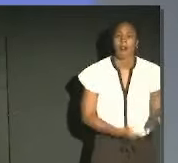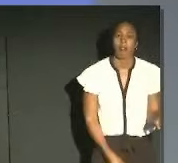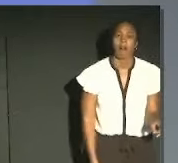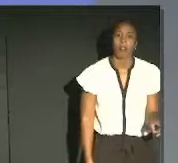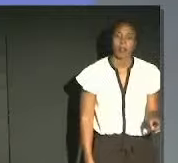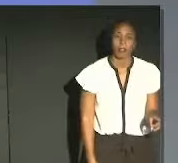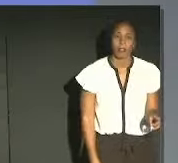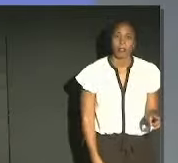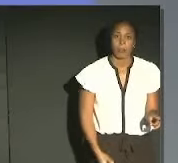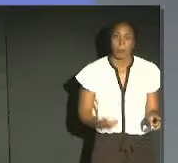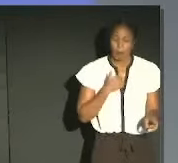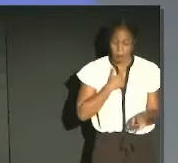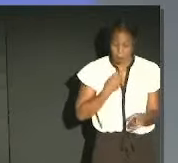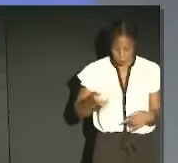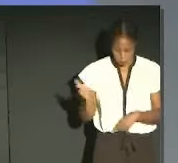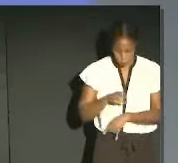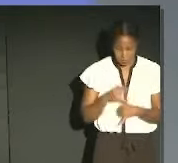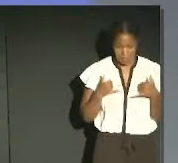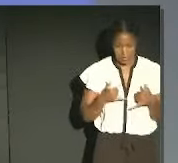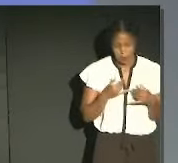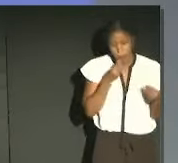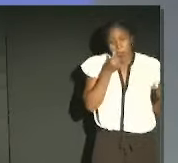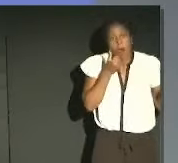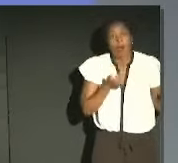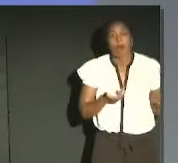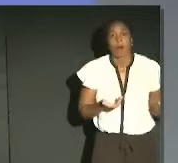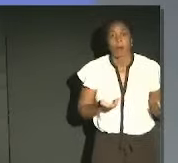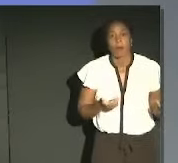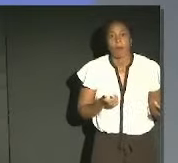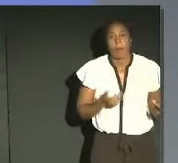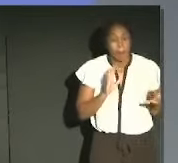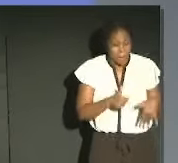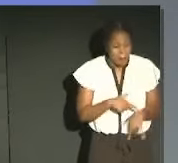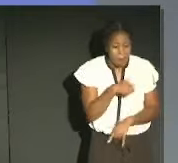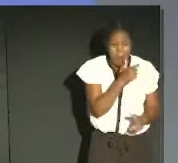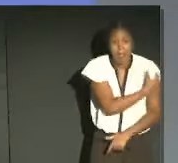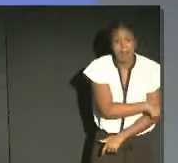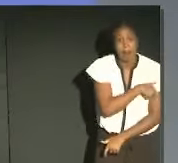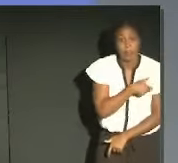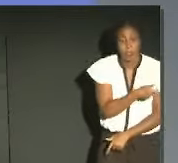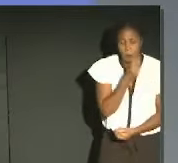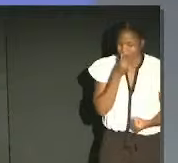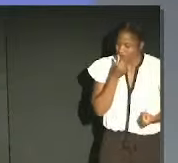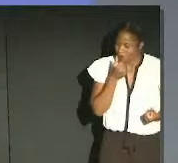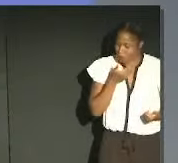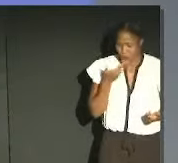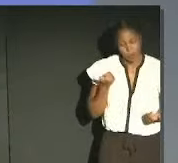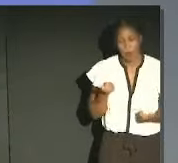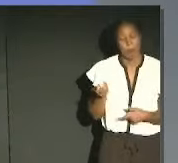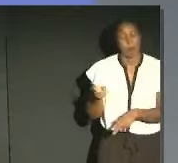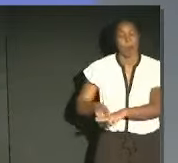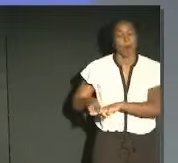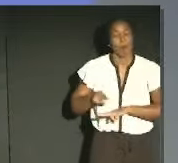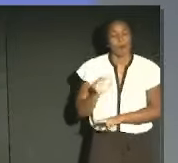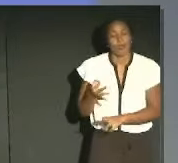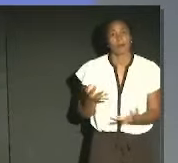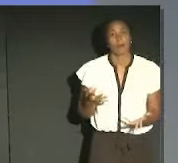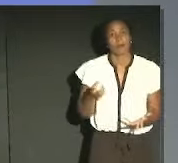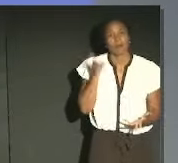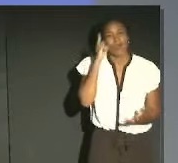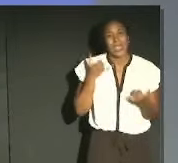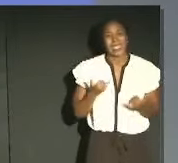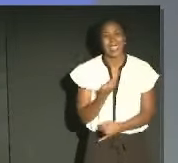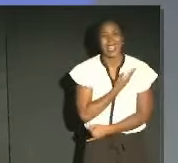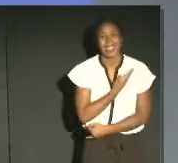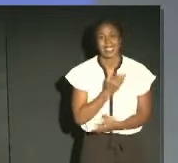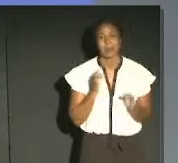je suis revenue je me dis que peut-être c'est mieux parce qu'ils n'auront pas là aussi à vivre dans le cimetière qui est devenu Gaza nous sommes